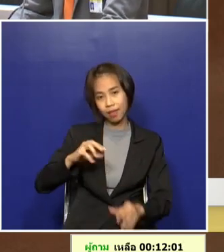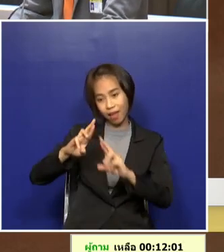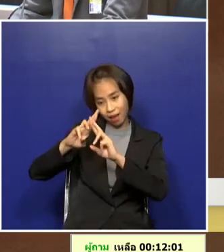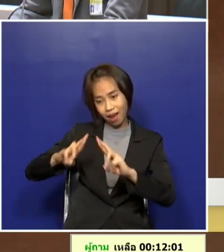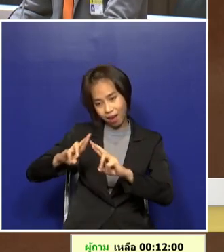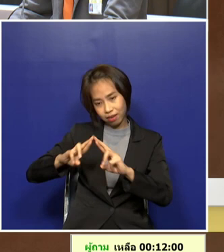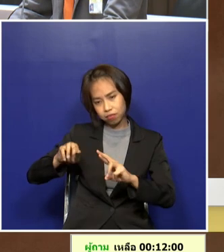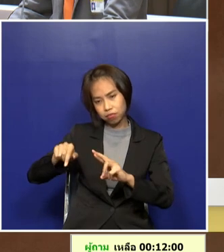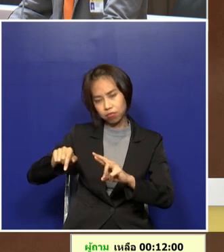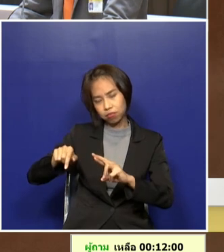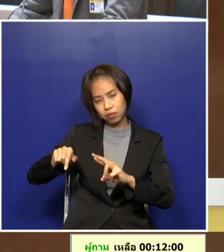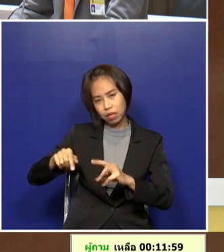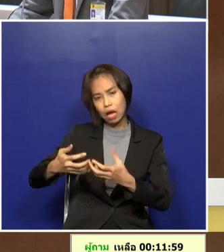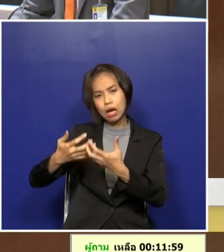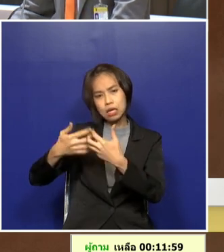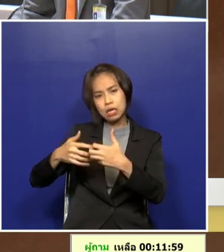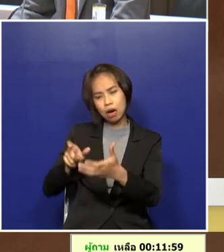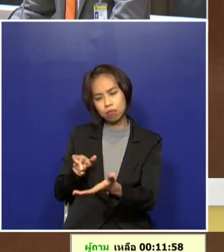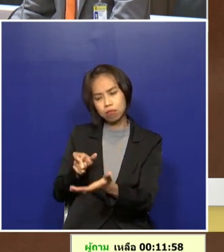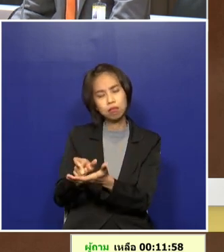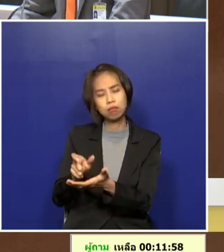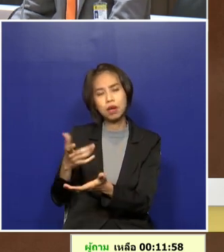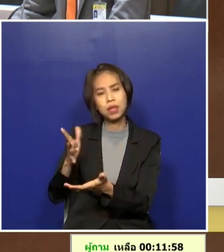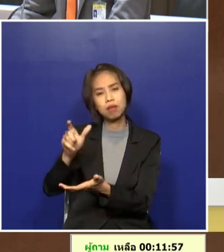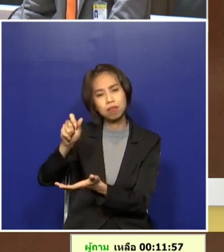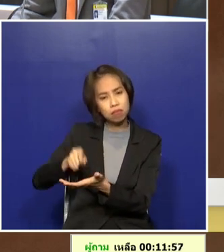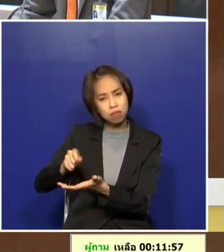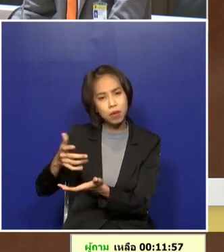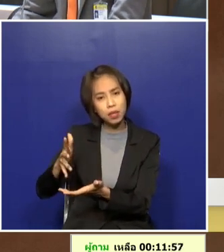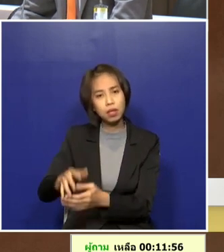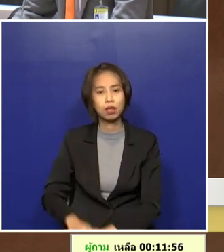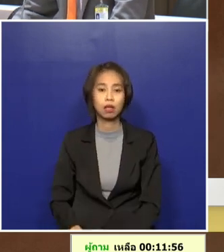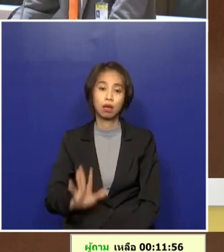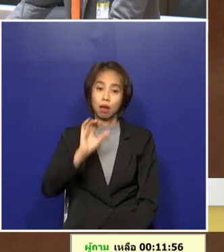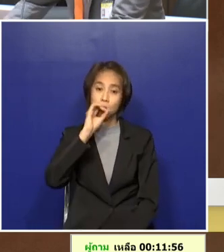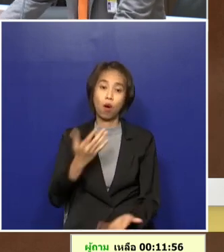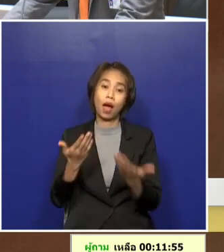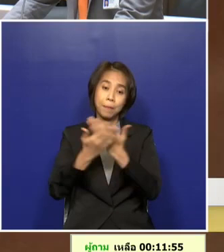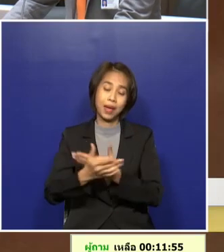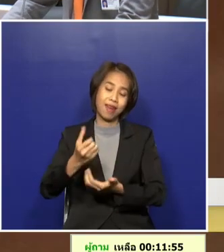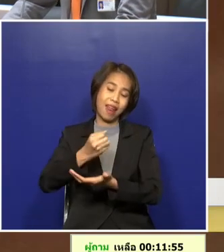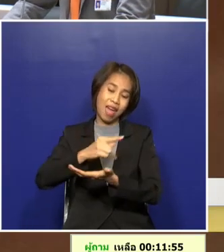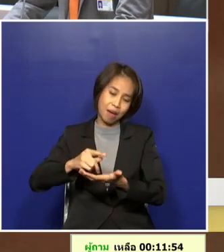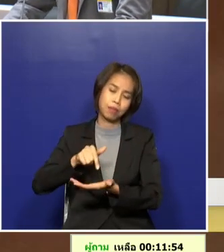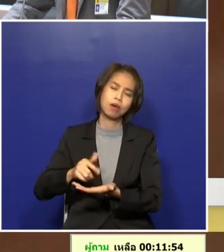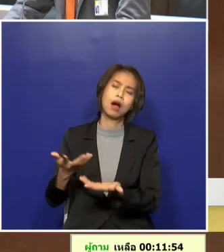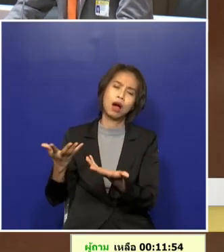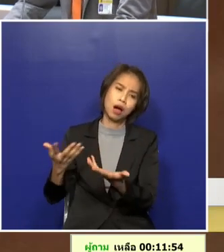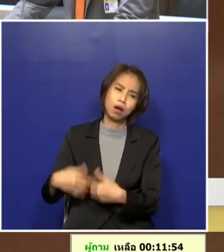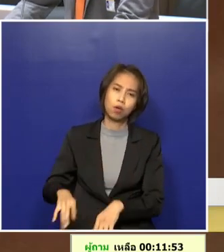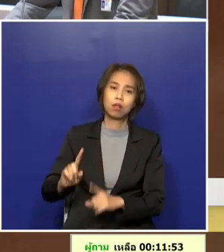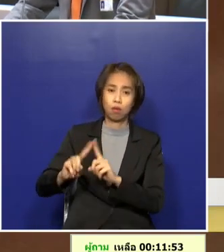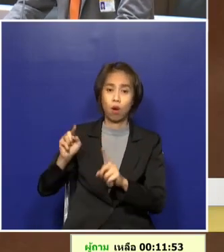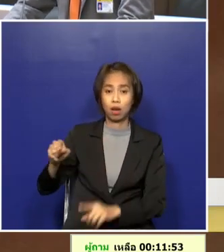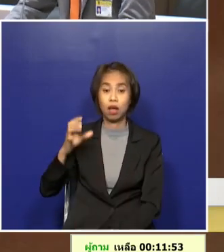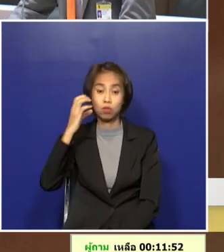ที่เสียบบัตรรูดนะครับท่านตะกี้ท่านก็บอกว่าอ๋อให้ไปใช้แอปเป๋าตังค์สิอ้าวก็เขาไม่มีสมาร์ทโฟนตั้งแต่แรกแล้วเขาจ